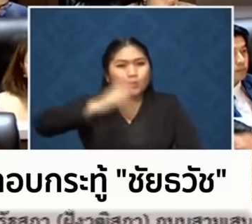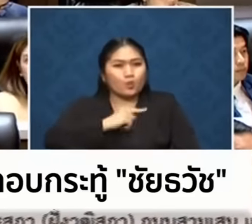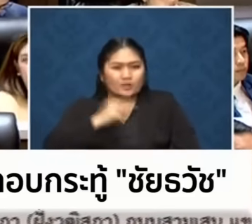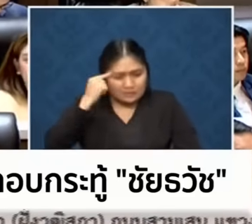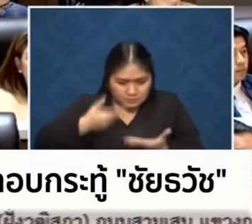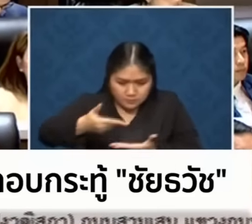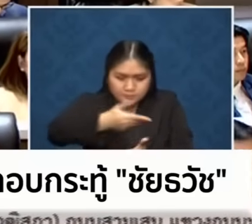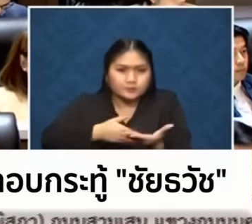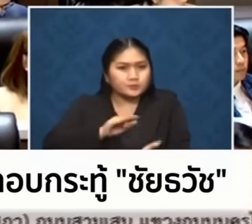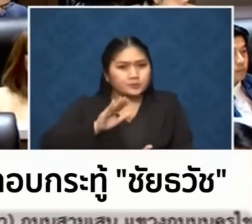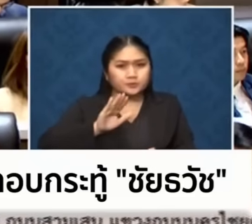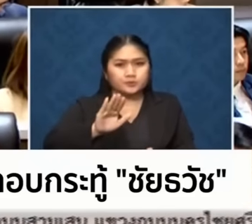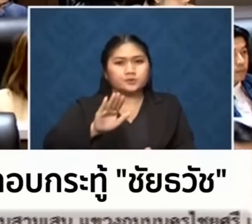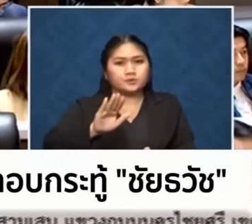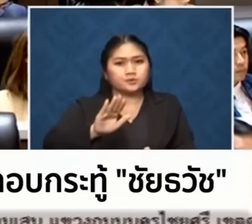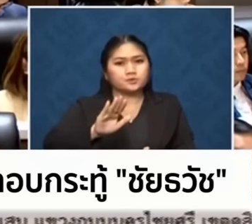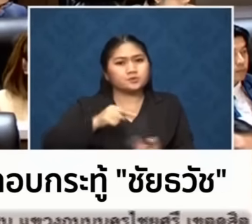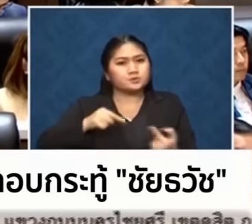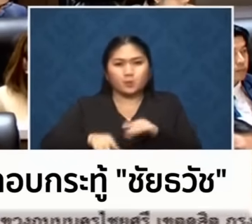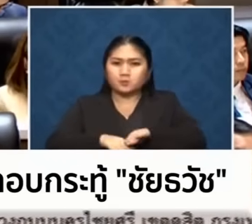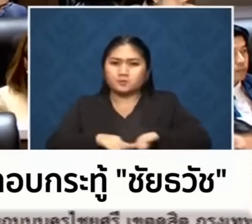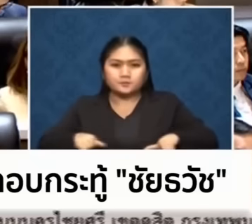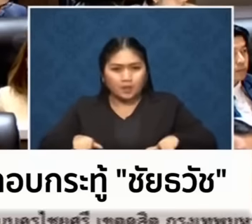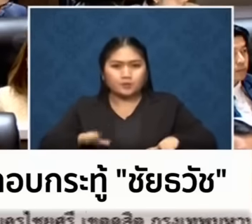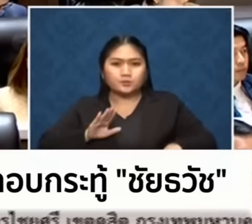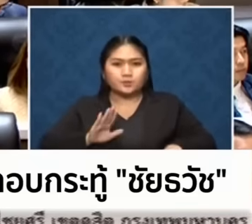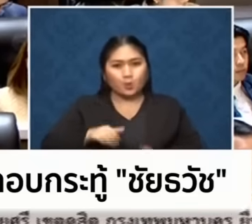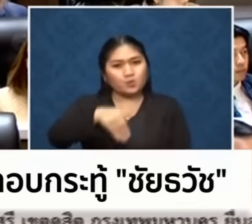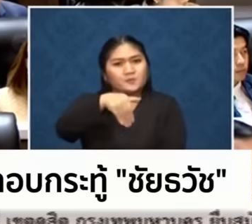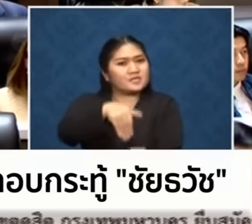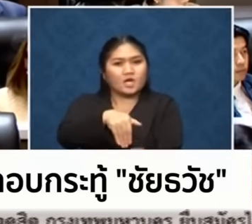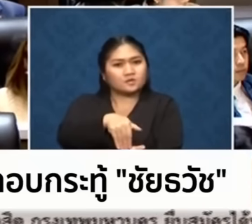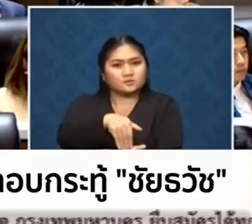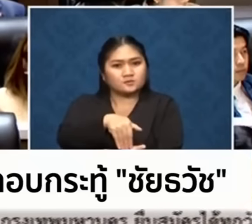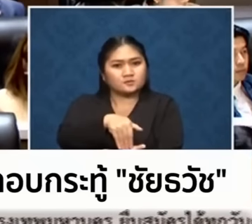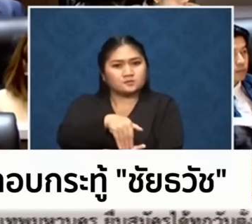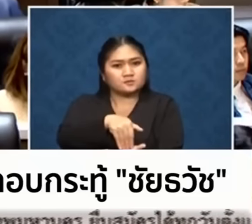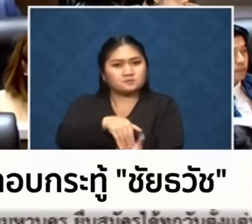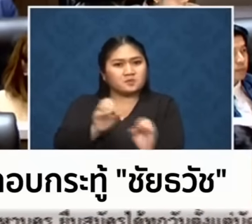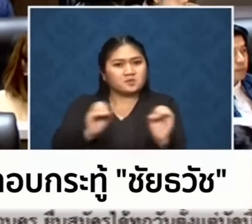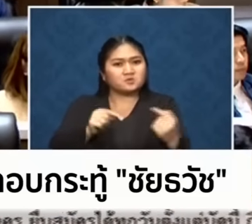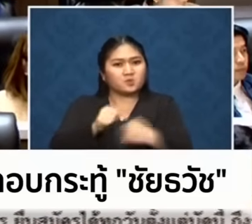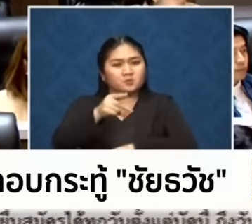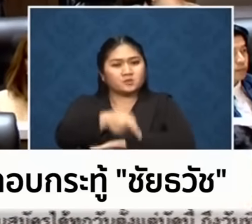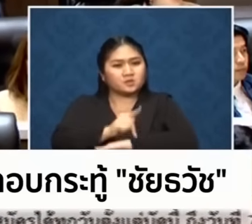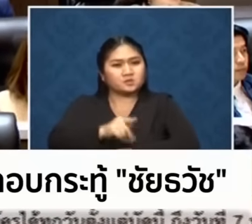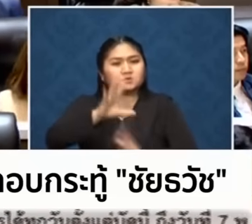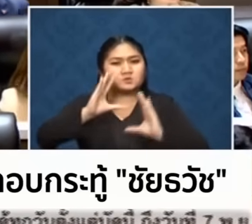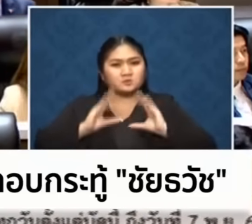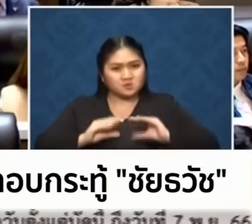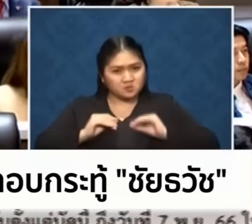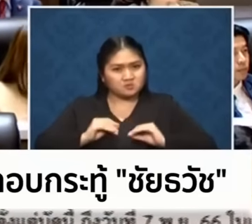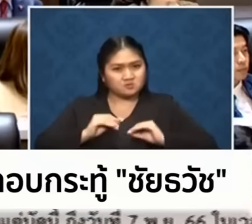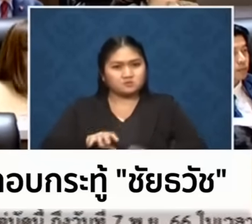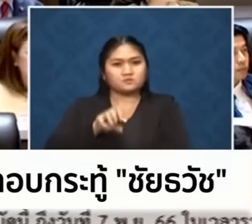างในการวินิจฉัยในการปัดตกกระทู้ถามของคุณชัยธวัฒน์เพราะการปฏิเสธเนี่ยต้องมีมติคณะรัฐมนตรีอันนี้ก็ฮือฮากันเลยที